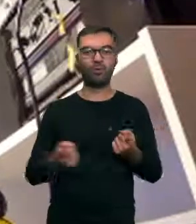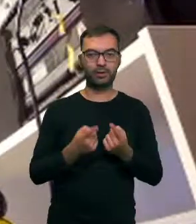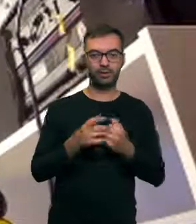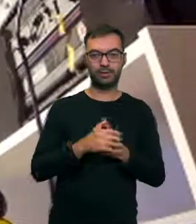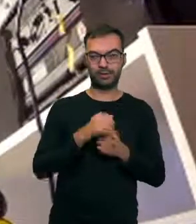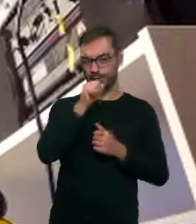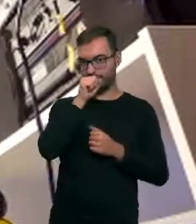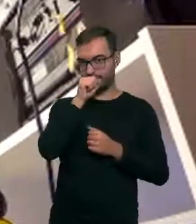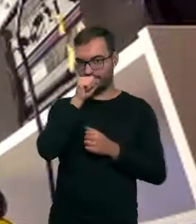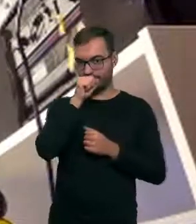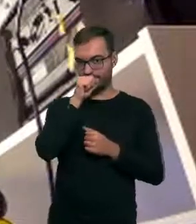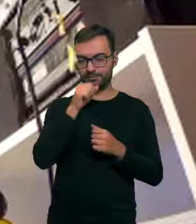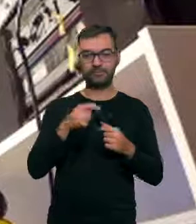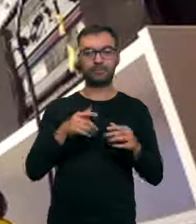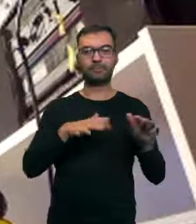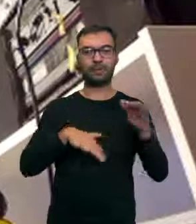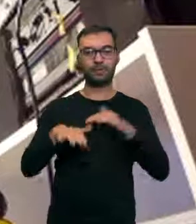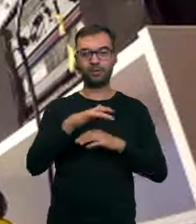propagandę, manipulacje.